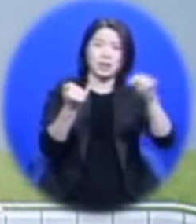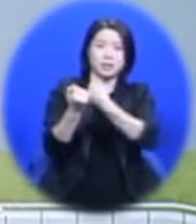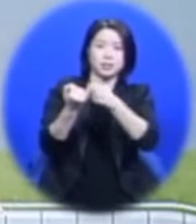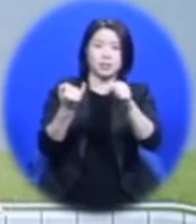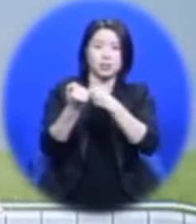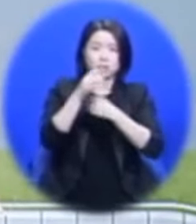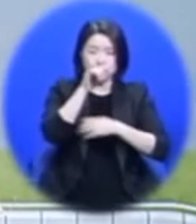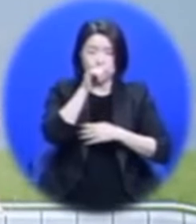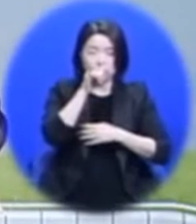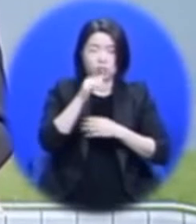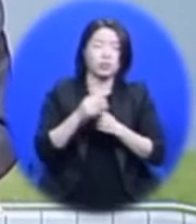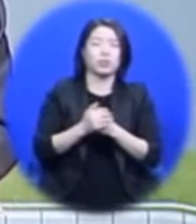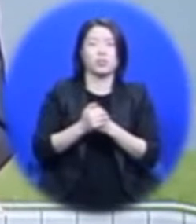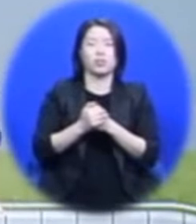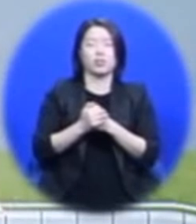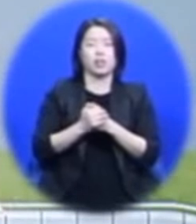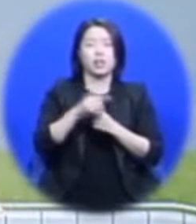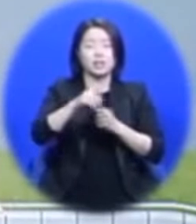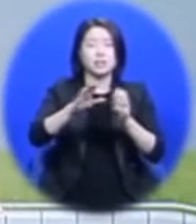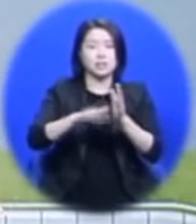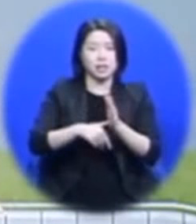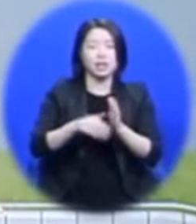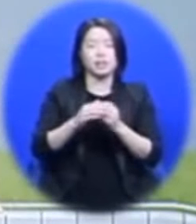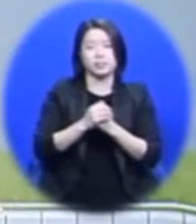겁니다. 그때